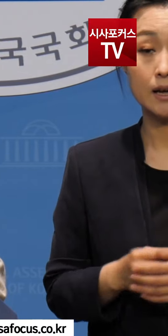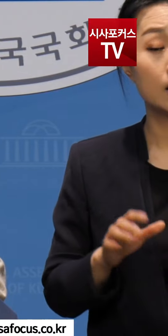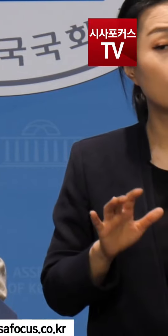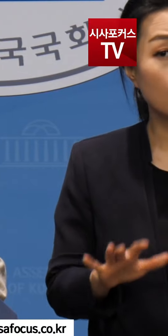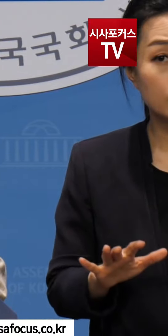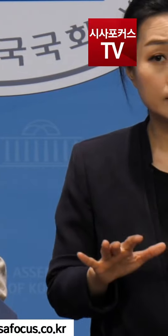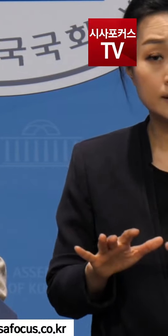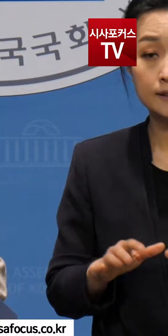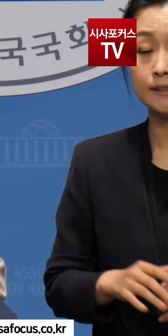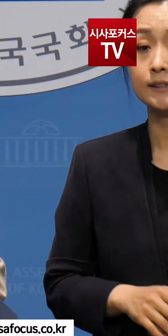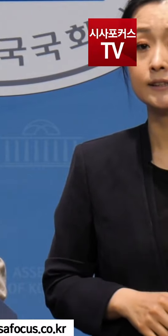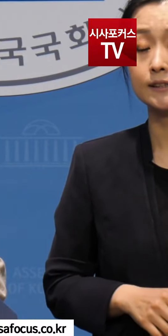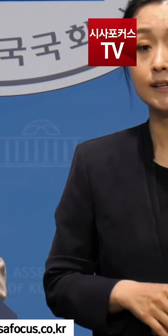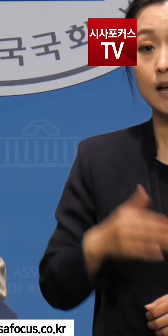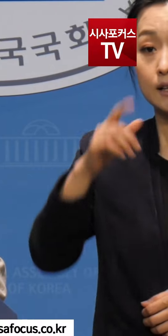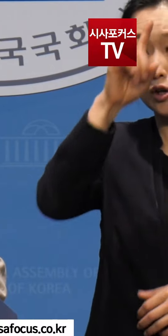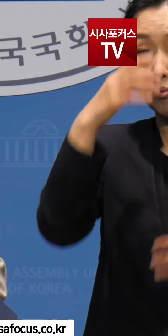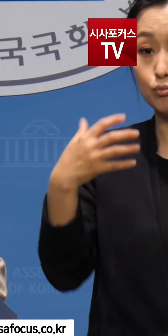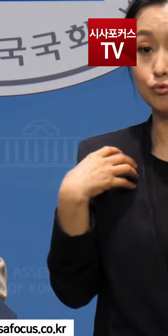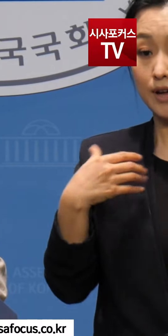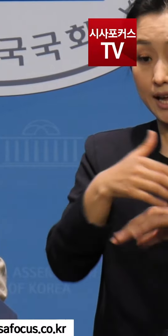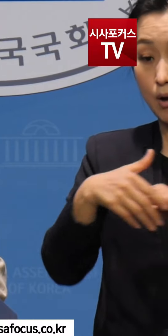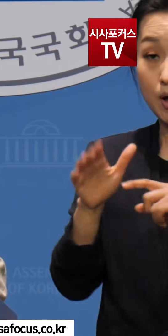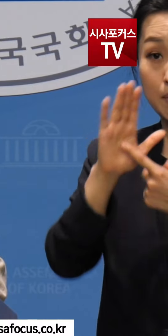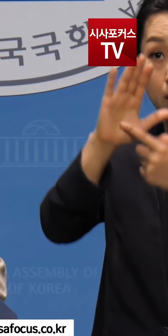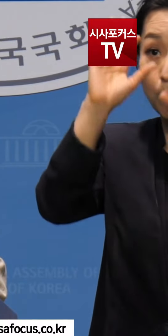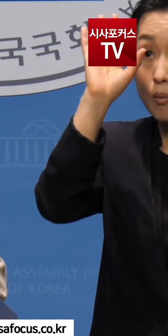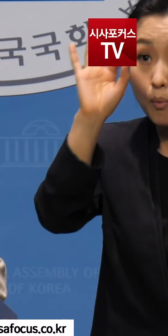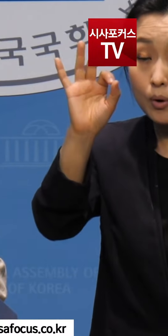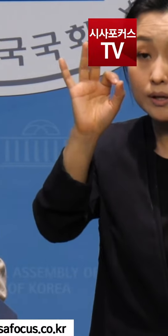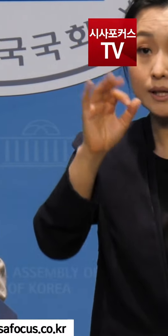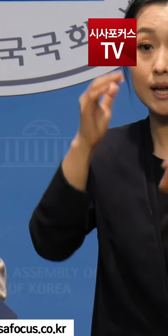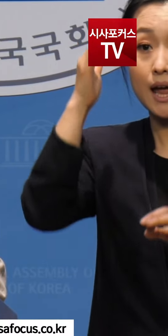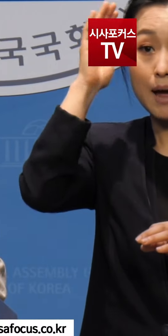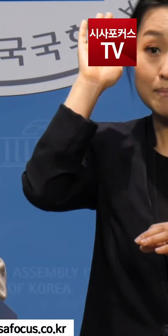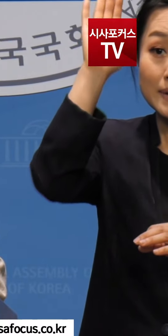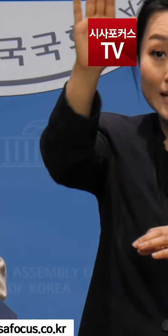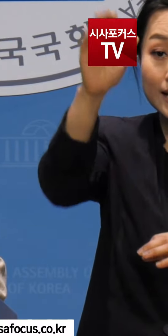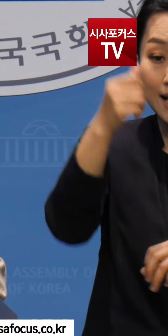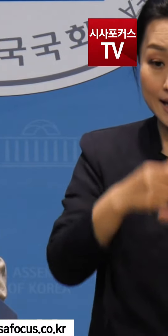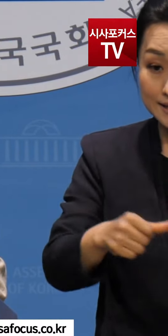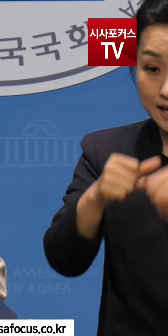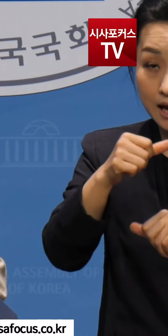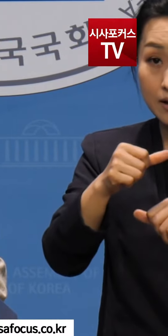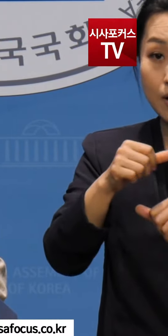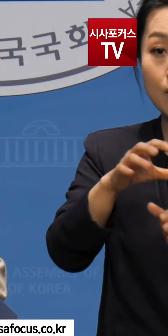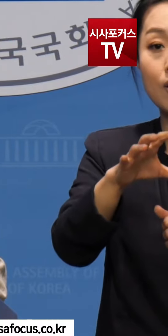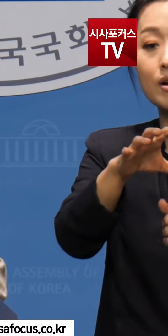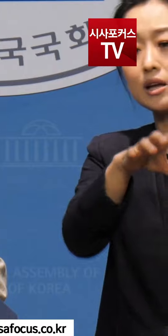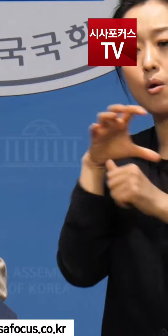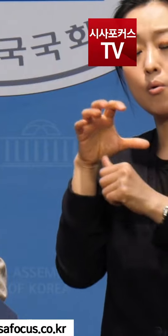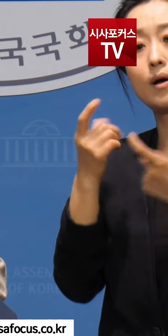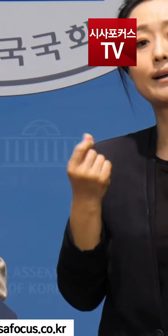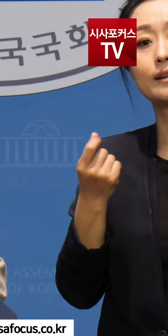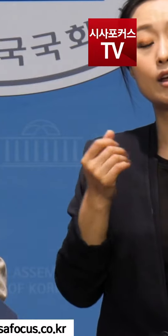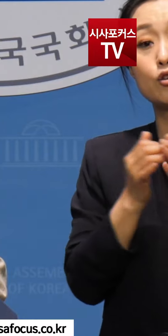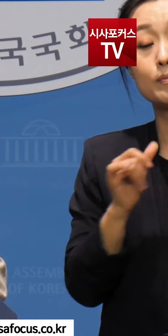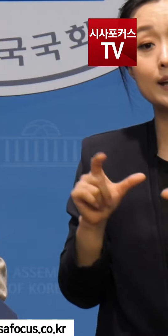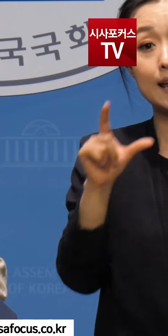오늘의 제도는 대한민국의 미래를 담보하는 것입니다. 국민의 삶과